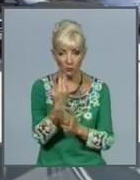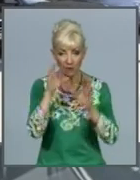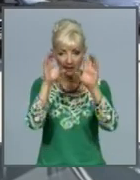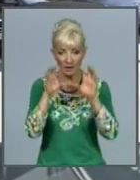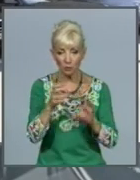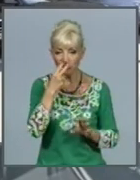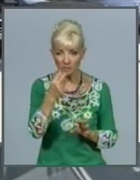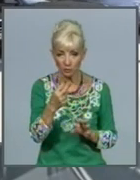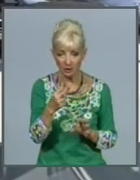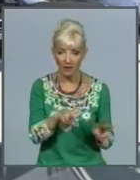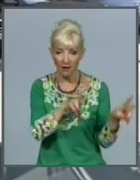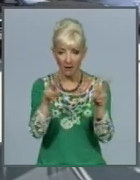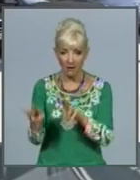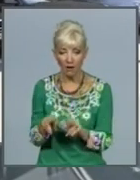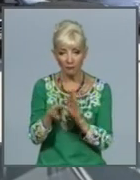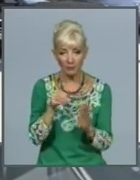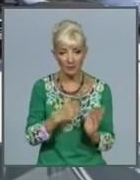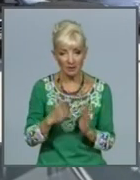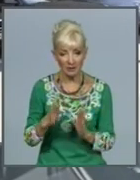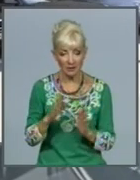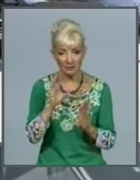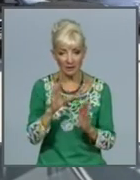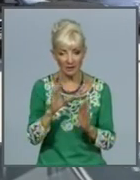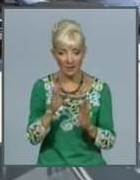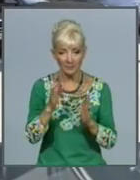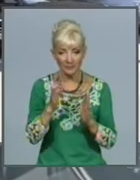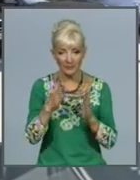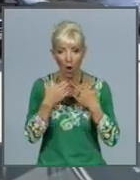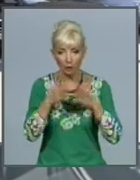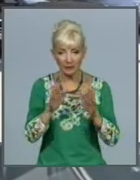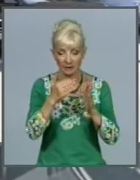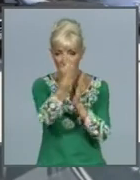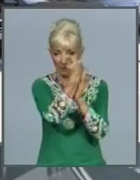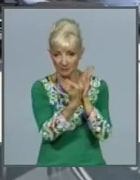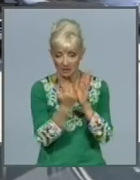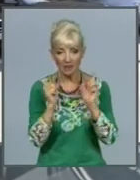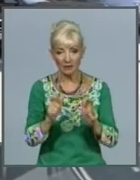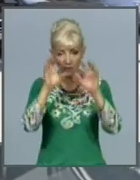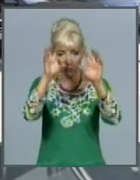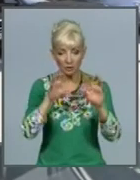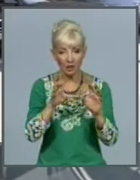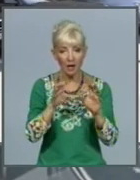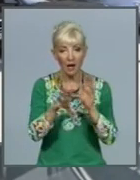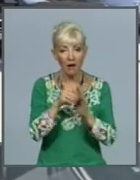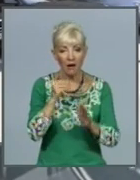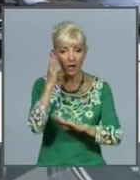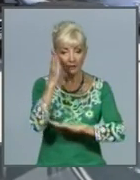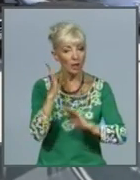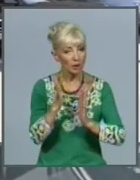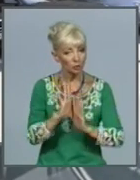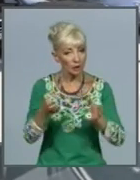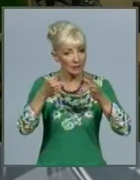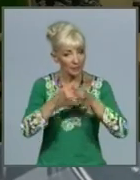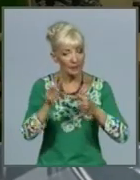виборчу систему з відкритими списками. Згідно кодексу, виборці голосуватимуть не тільки за партію, а за конкретного кандидата в